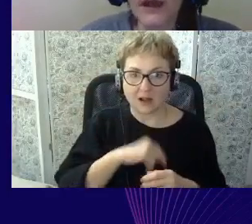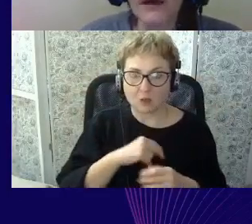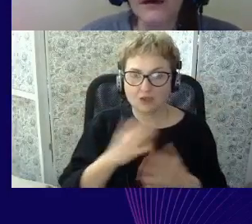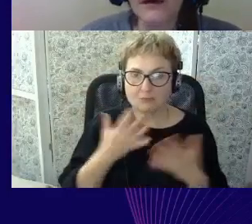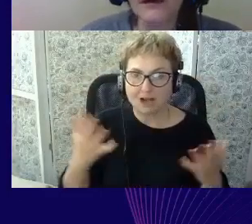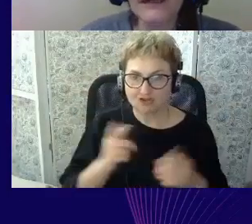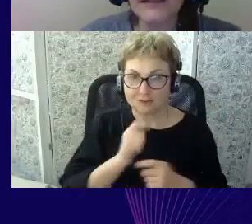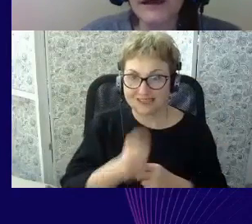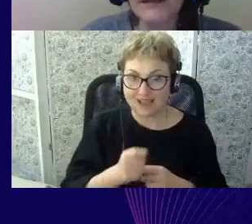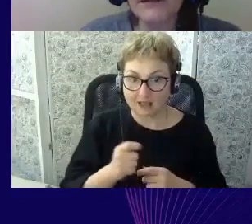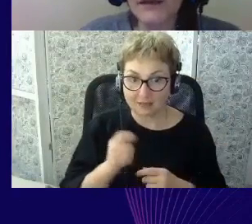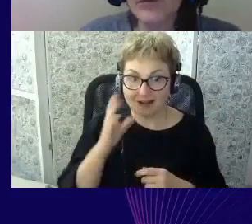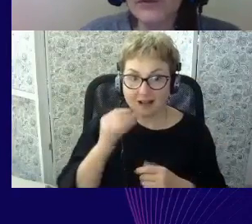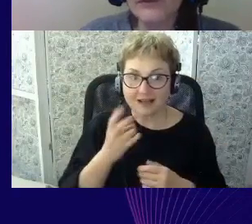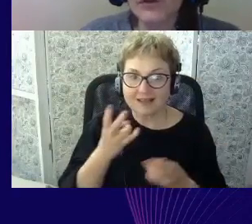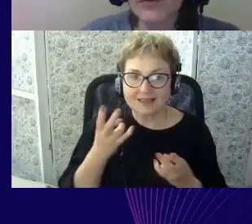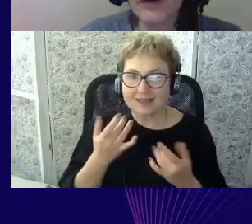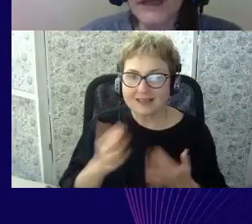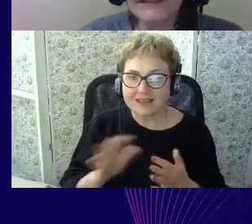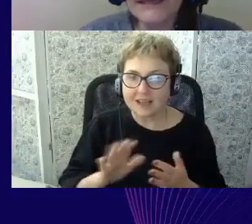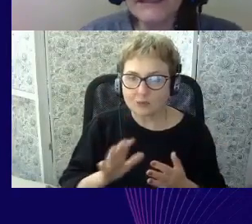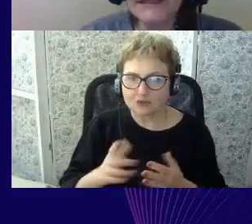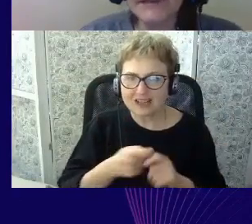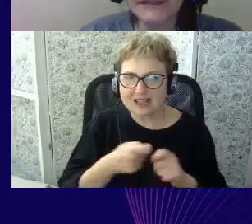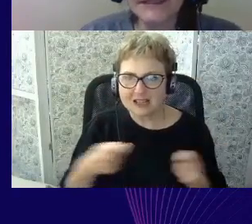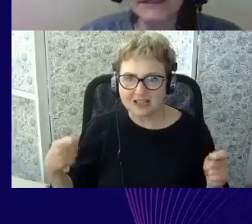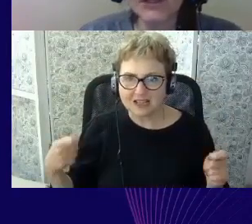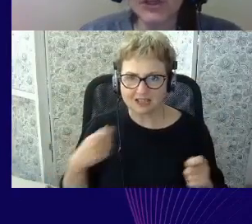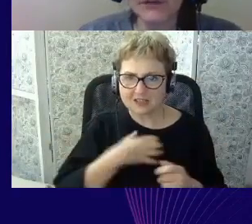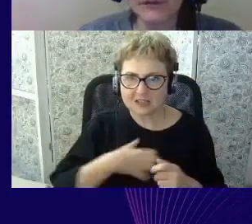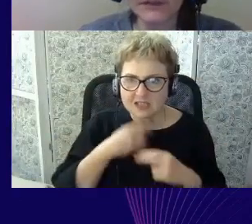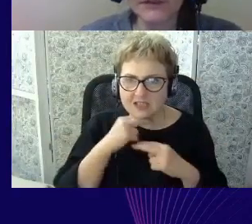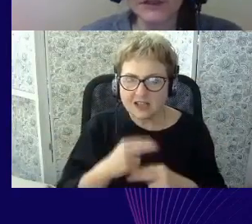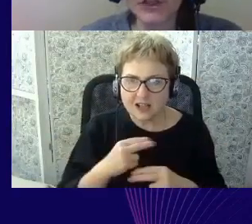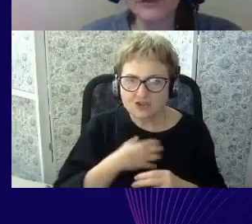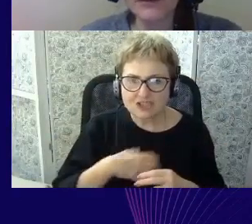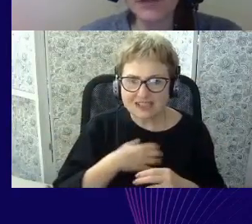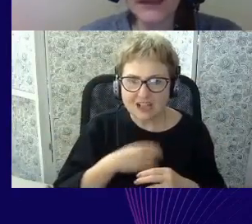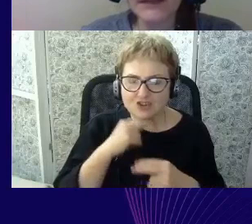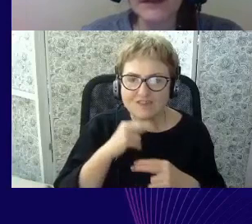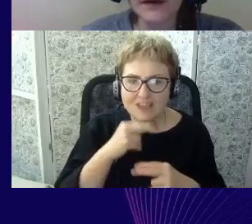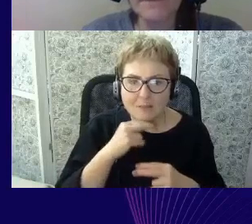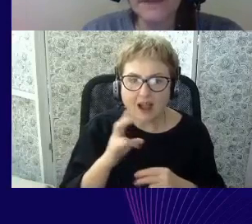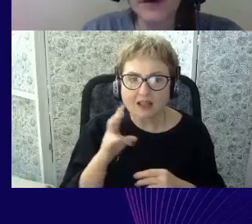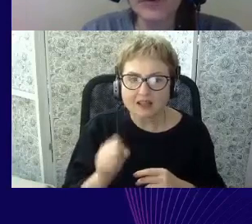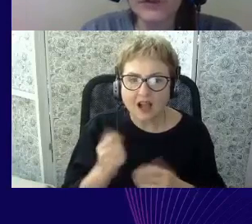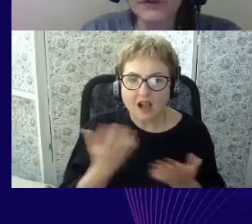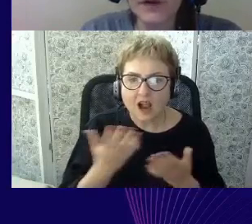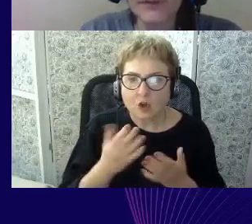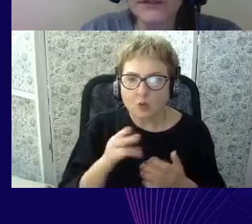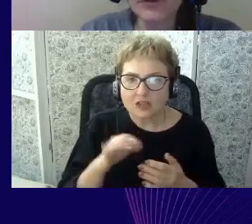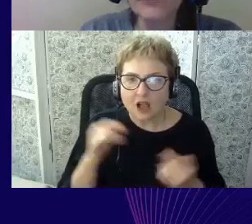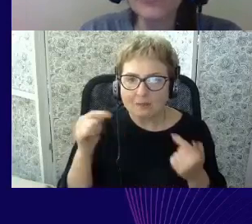данными, когда не требуется вот такого длительного сосредоточения внимания на